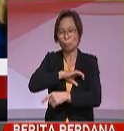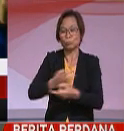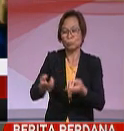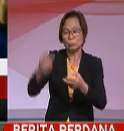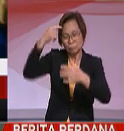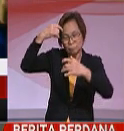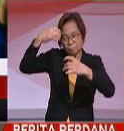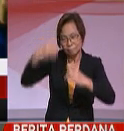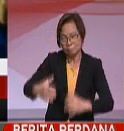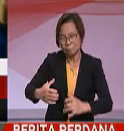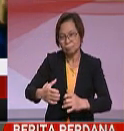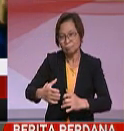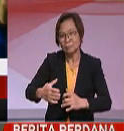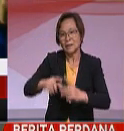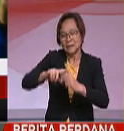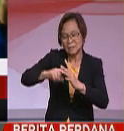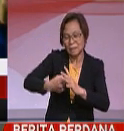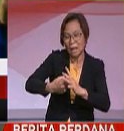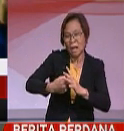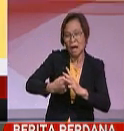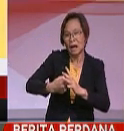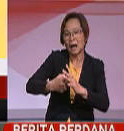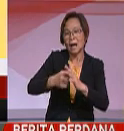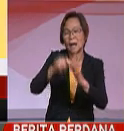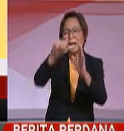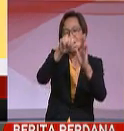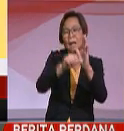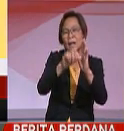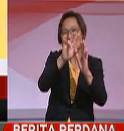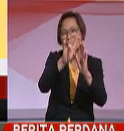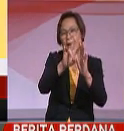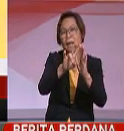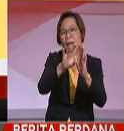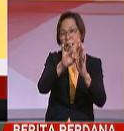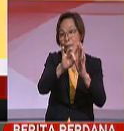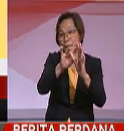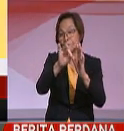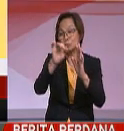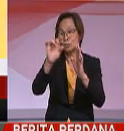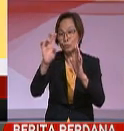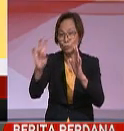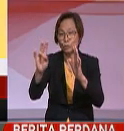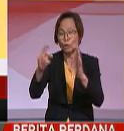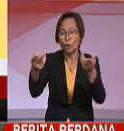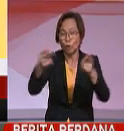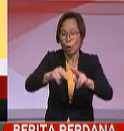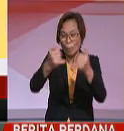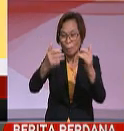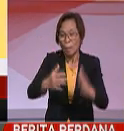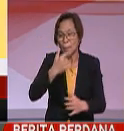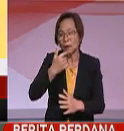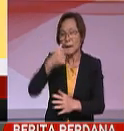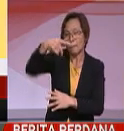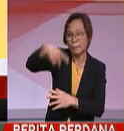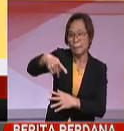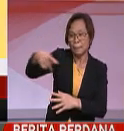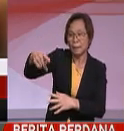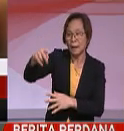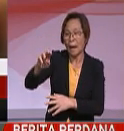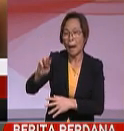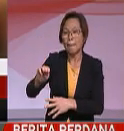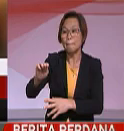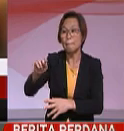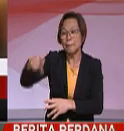ini mengambil keputusan mengaktifkan kau saat 3897 di bawah section kontrak pemain keenam dakwah BNPB masih